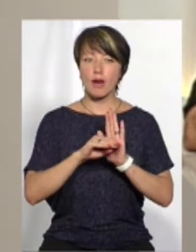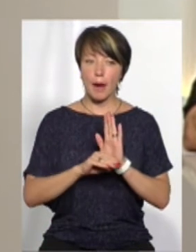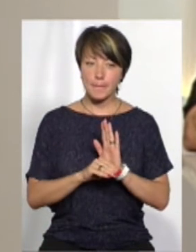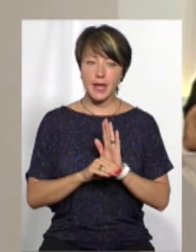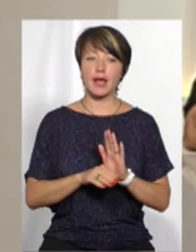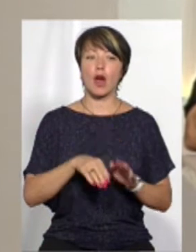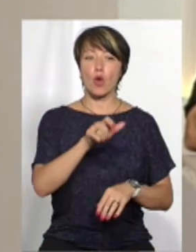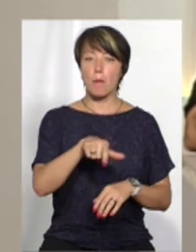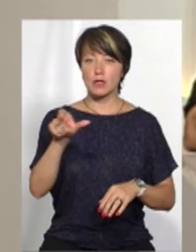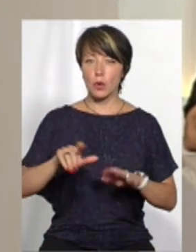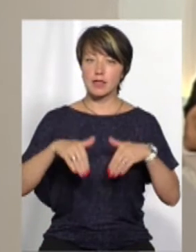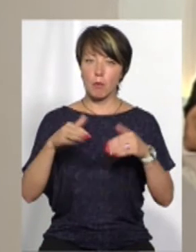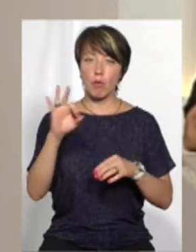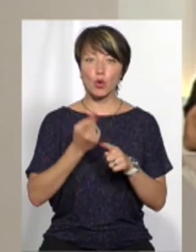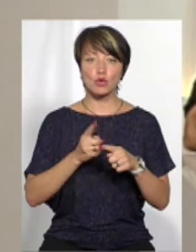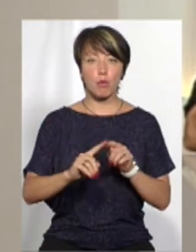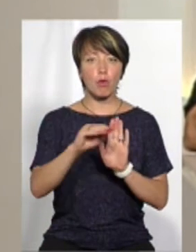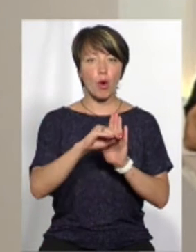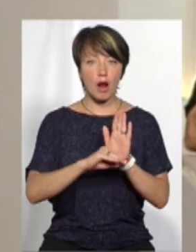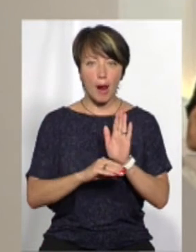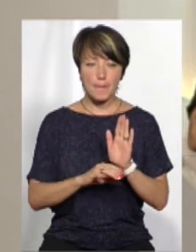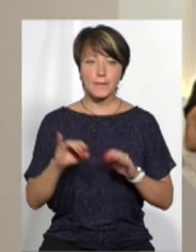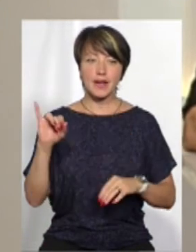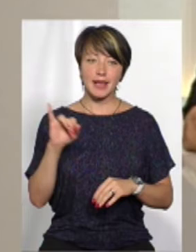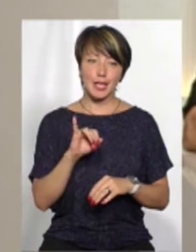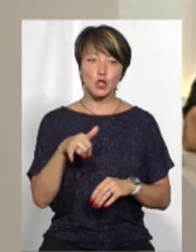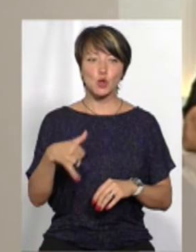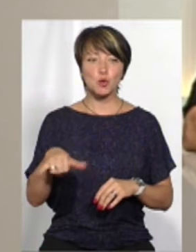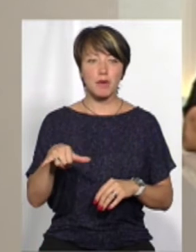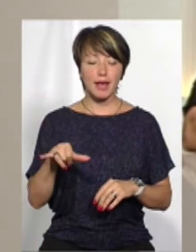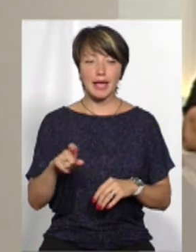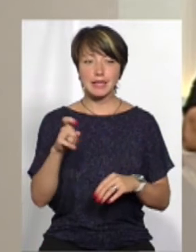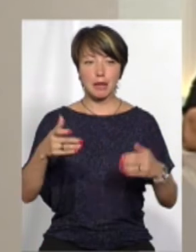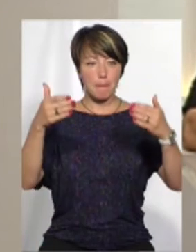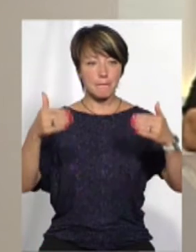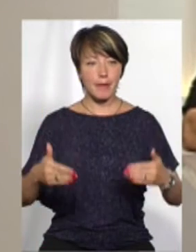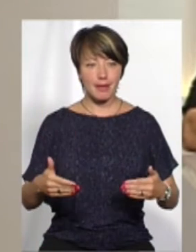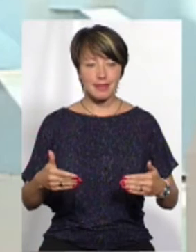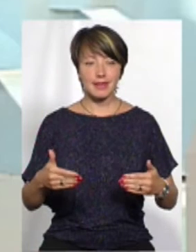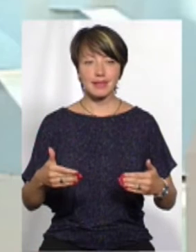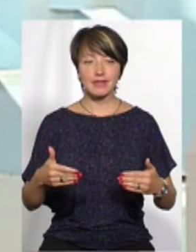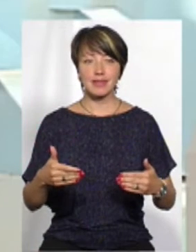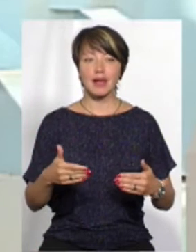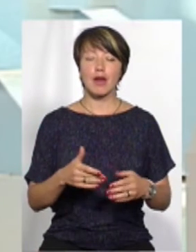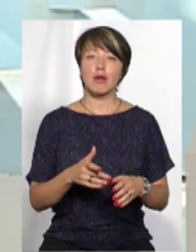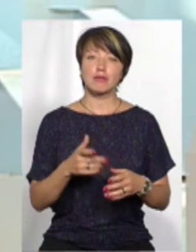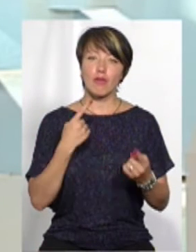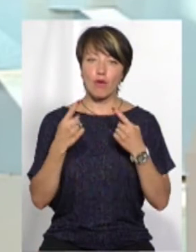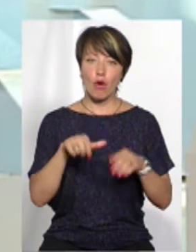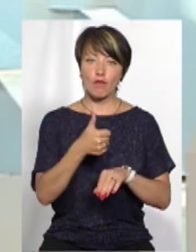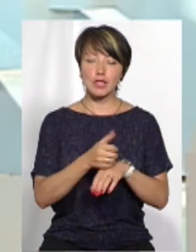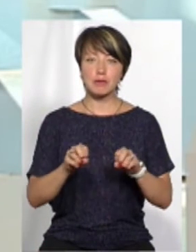громадської ініціативи. Про цю програму та сумки із банерів поговоримо разом із Оксаною Казмірчук,